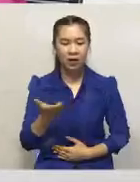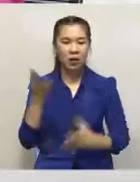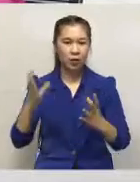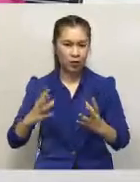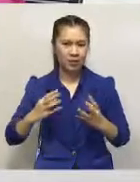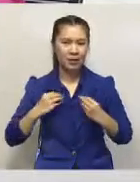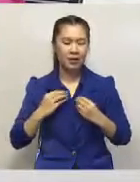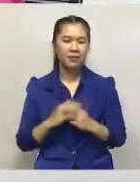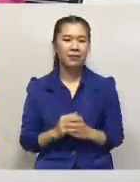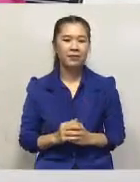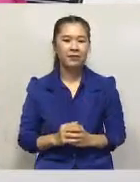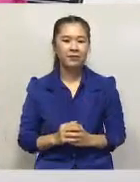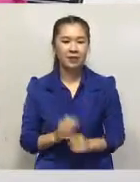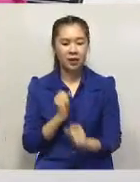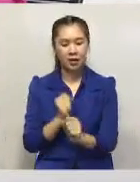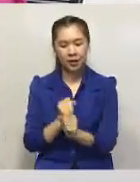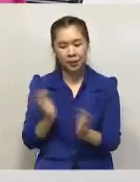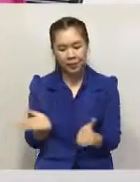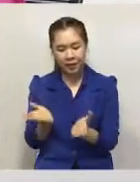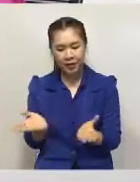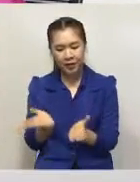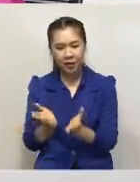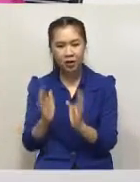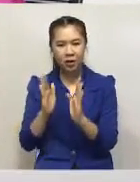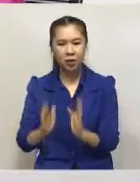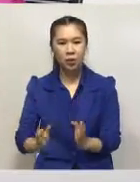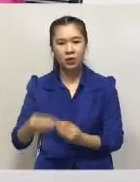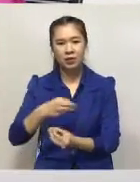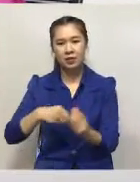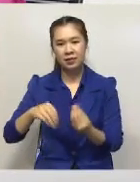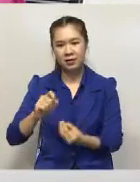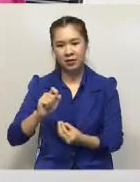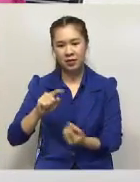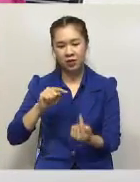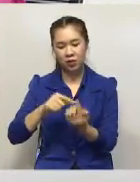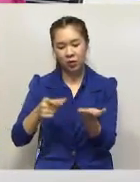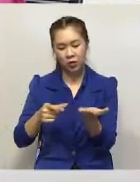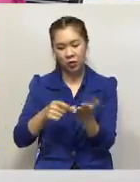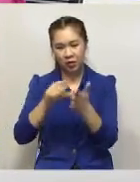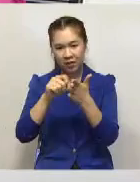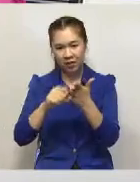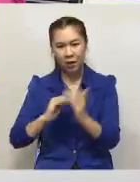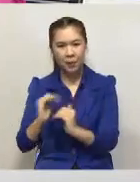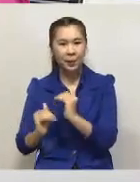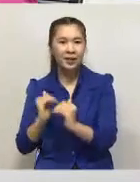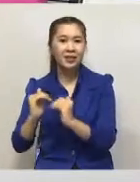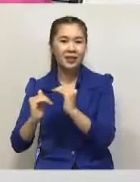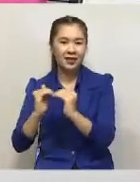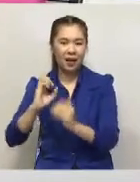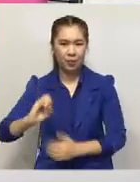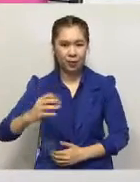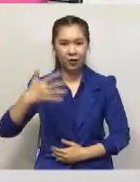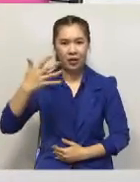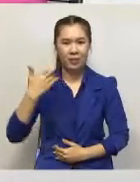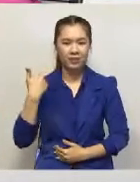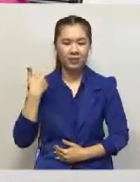กันนะคะซึ่งผลจากการเดินหน้าสนับสนุนผู้ประกอบการธุรกิจซอฟต์แวร์ในการปรับปรุงกระบวนการพัฒนาซอฟต์แวร์ก็ทำ